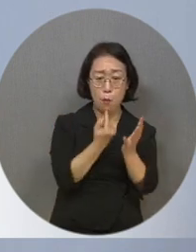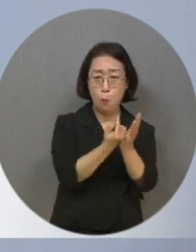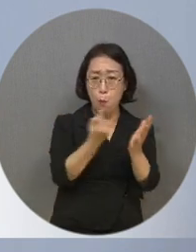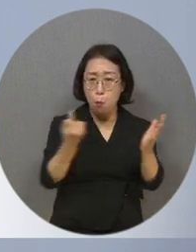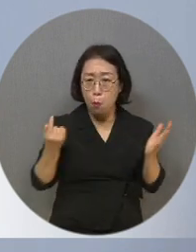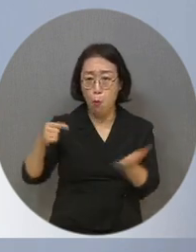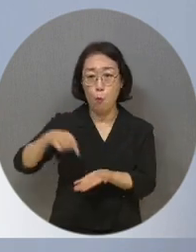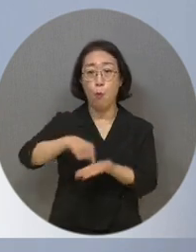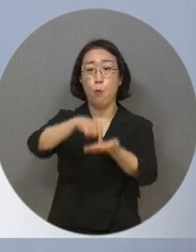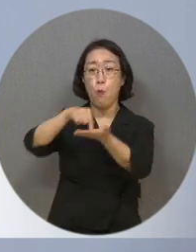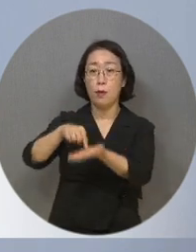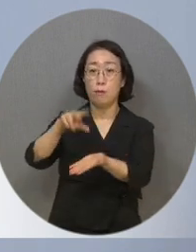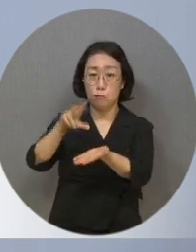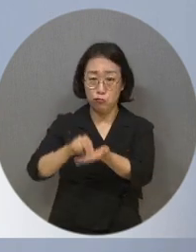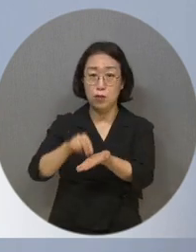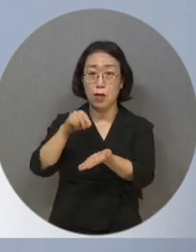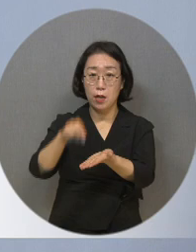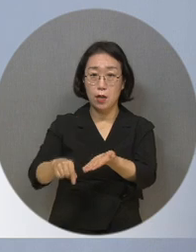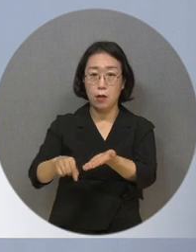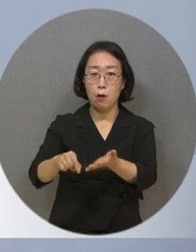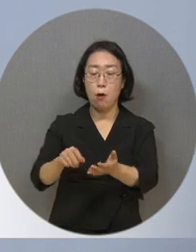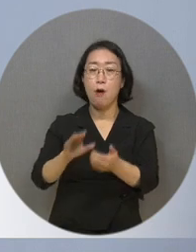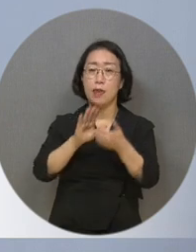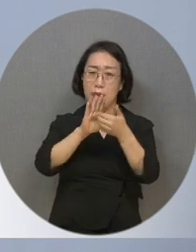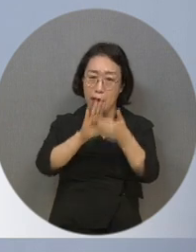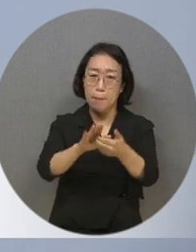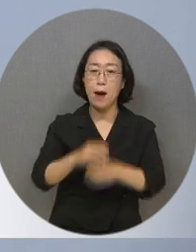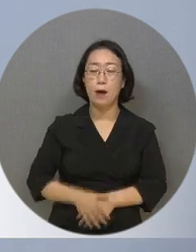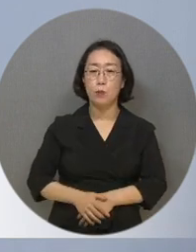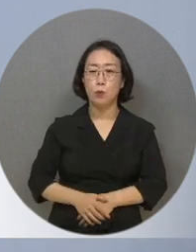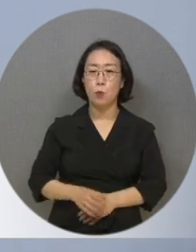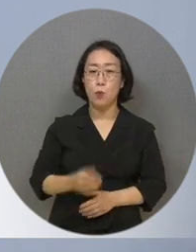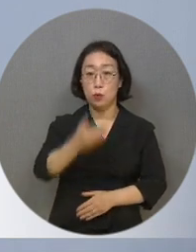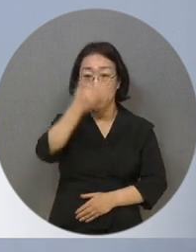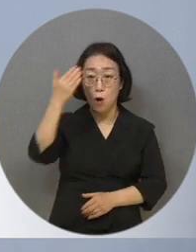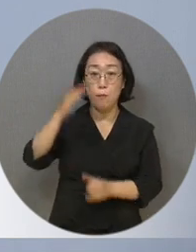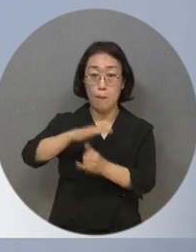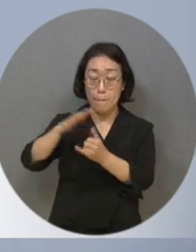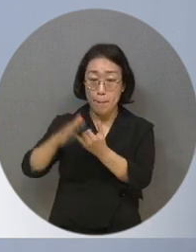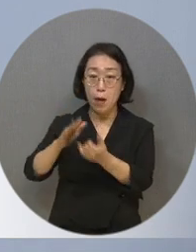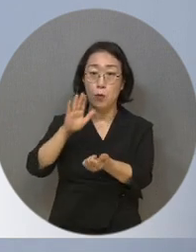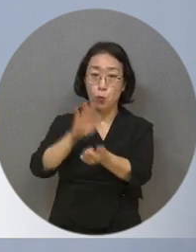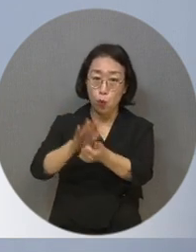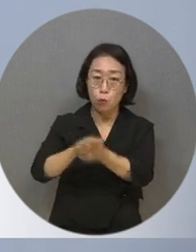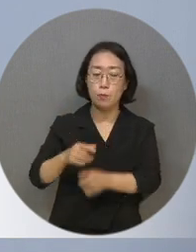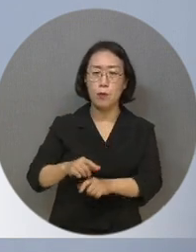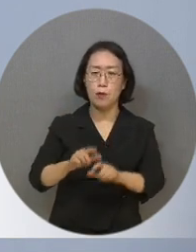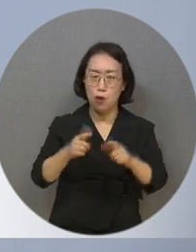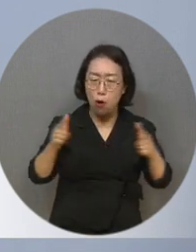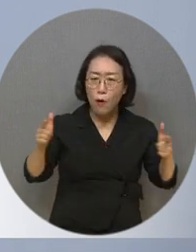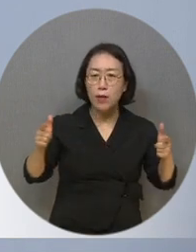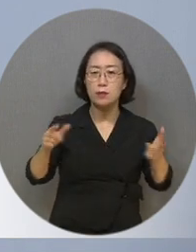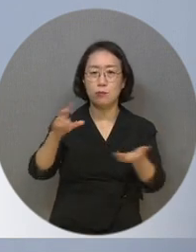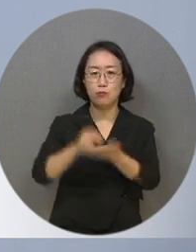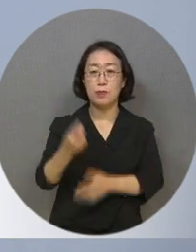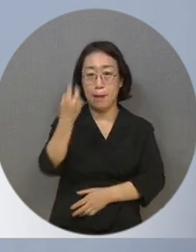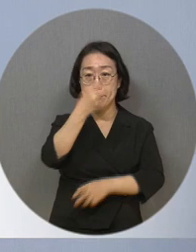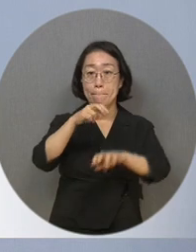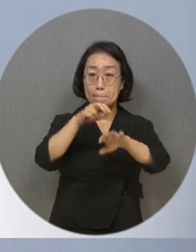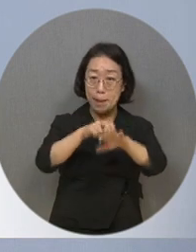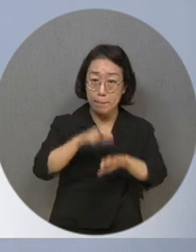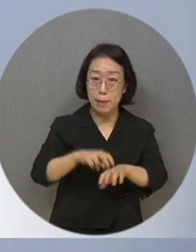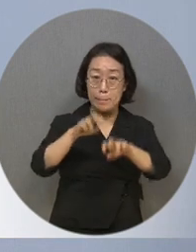주제로 노인학대 예방과 청소년 고립 방지 돌봄 다방면의 현황을 진단해보고